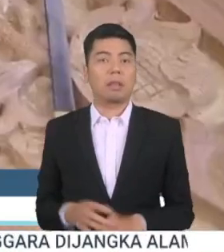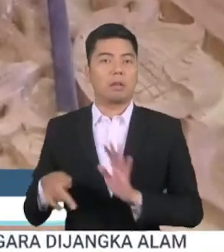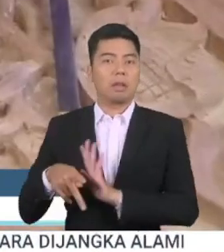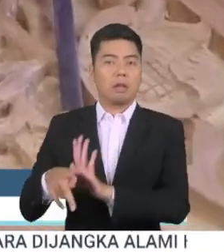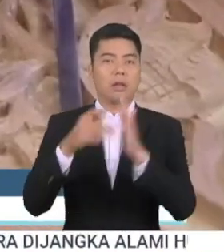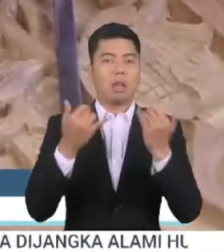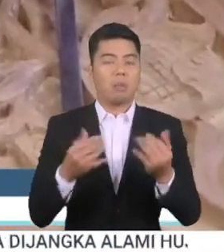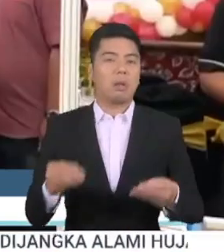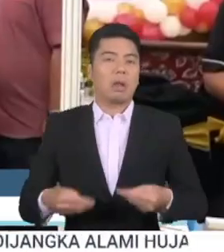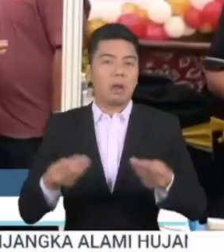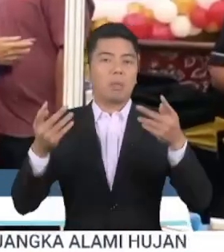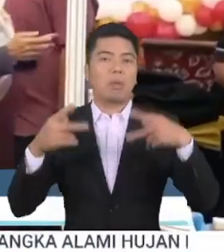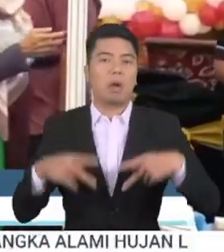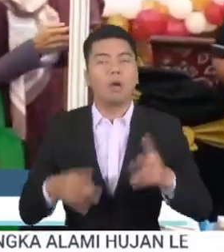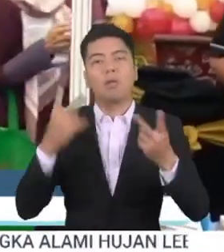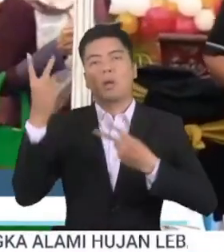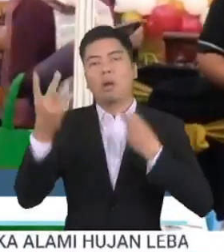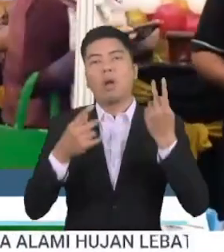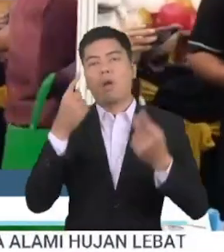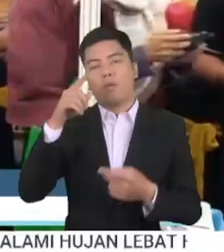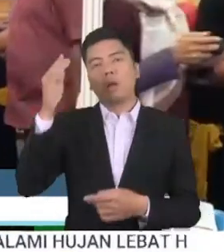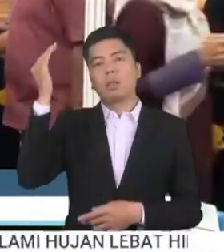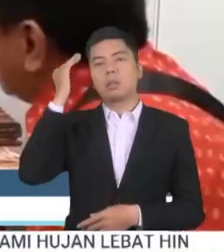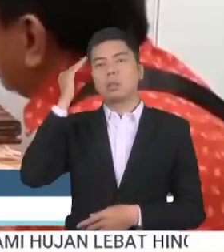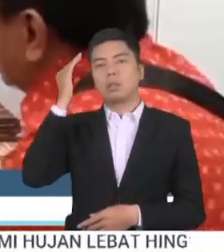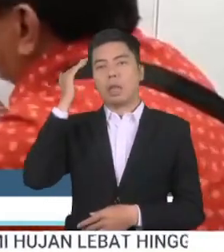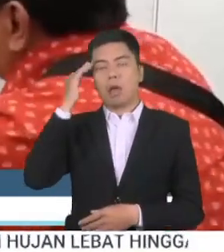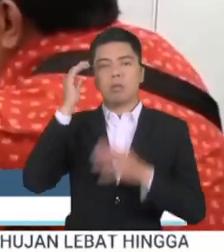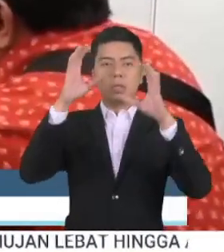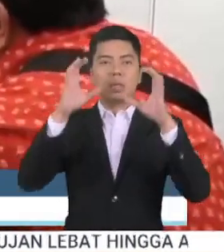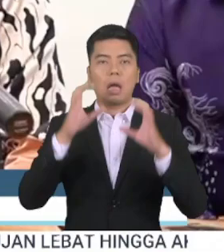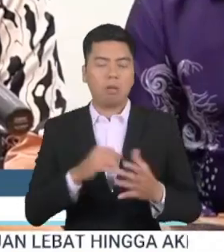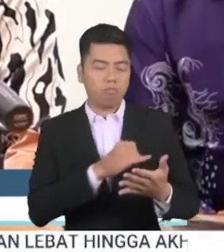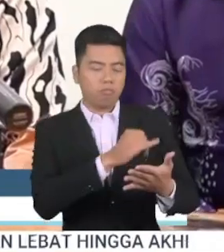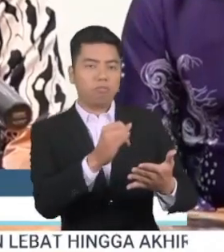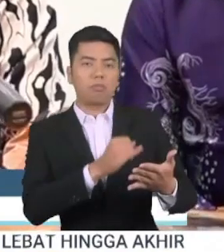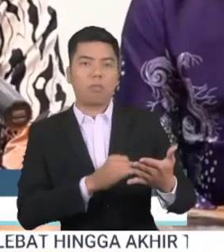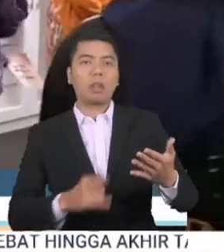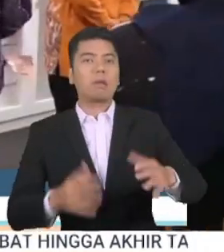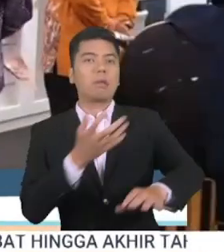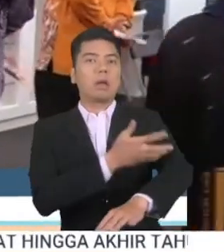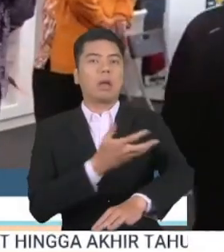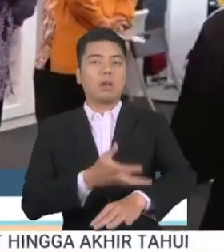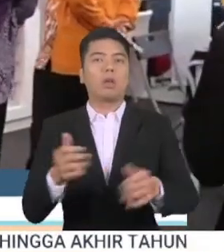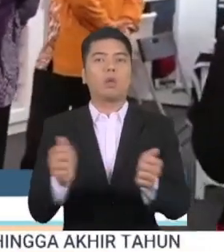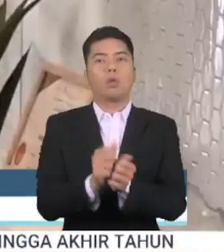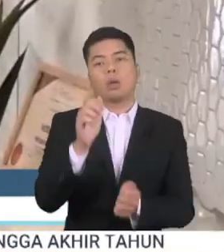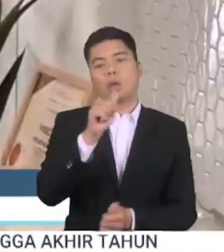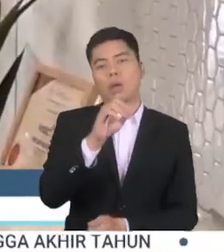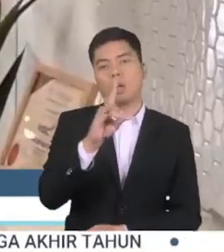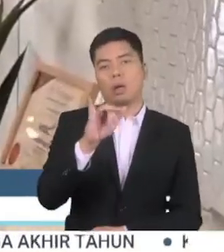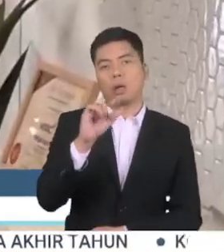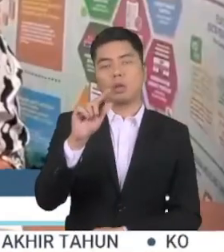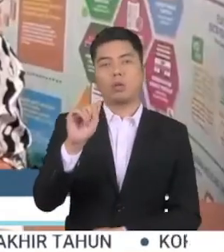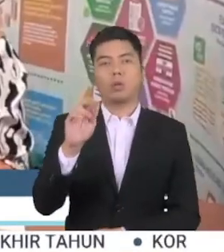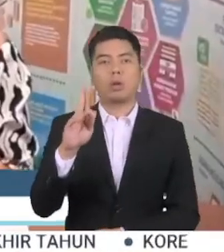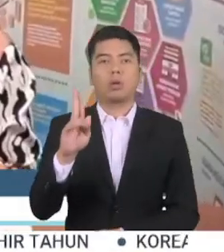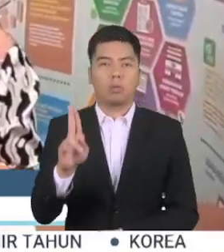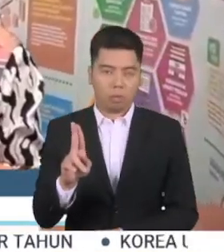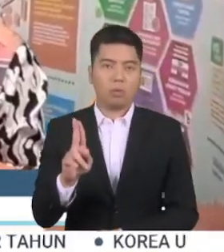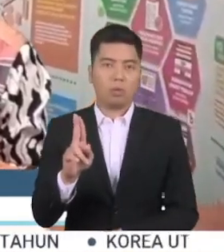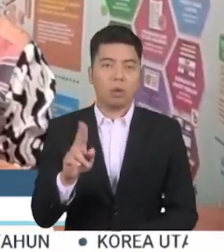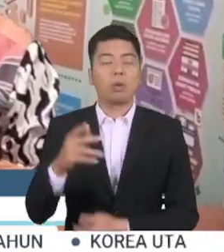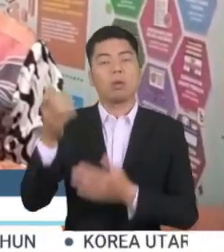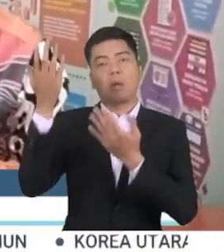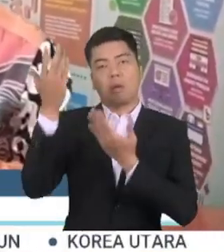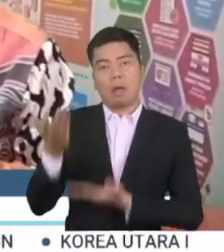Pameran kali ini turut akan beri peluang pada pengunjung mempelajari teknik seni kraft tradisional ukiran kayu bersama Adi Guru Kraft Negara. Beliau